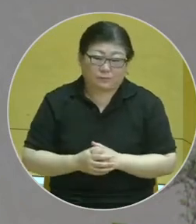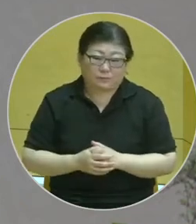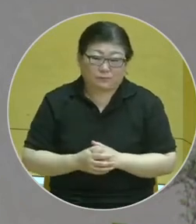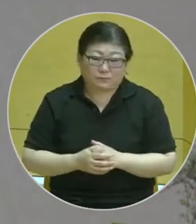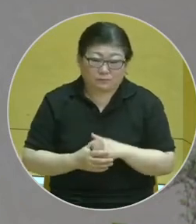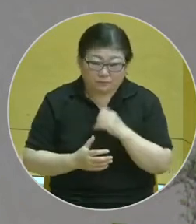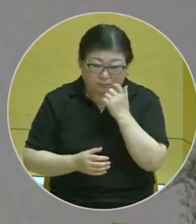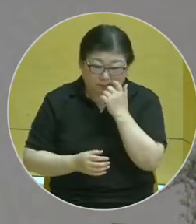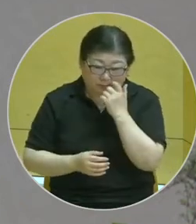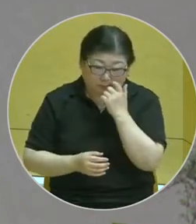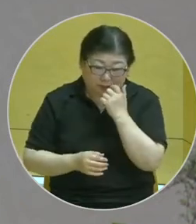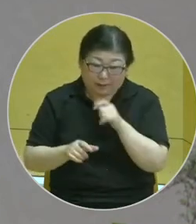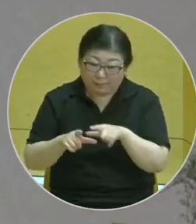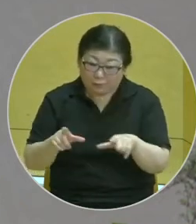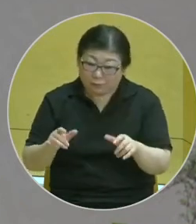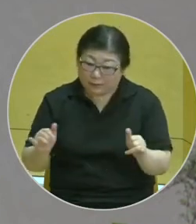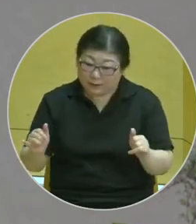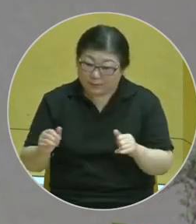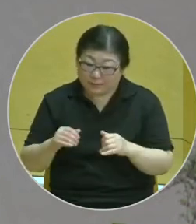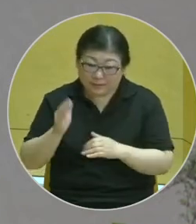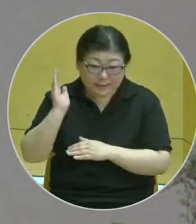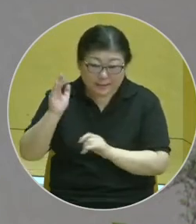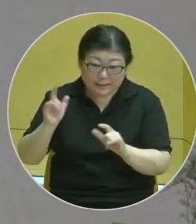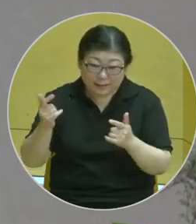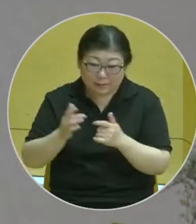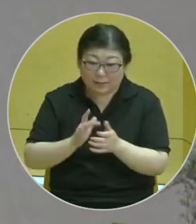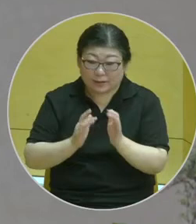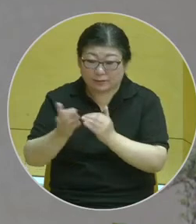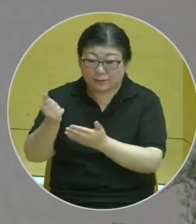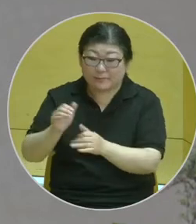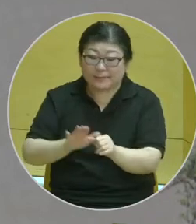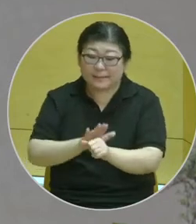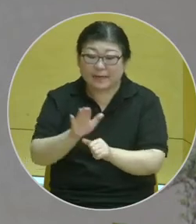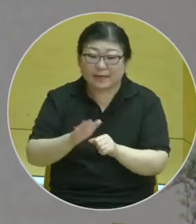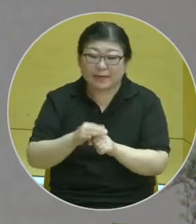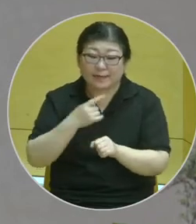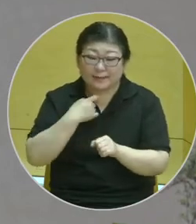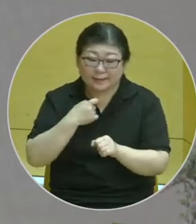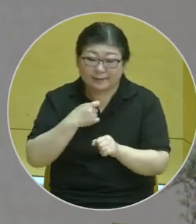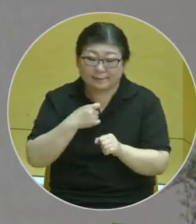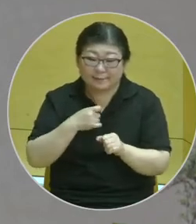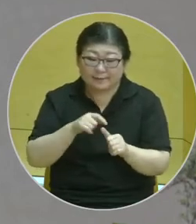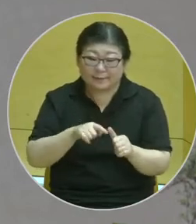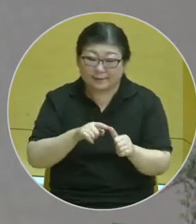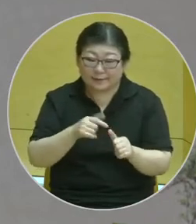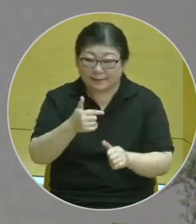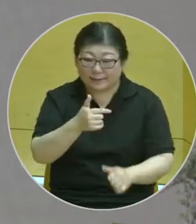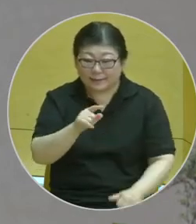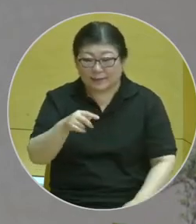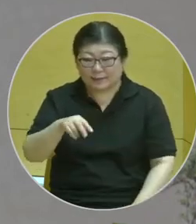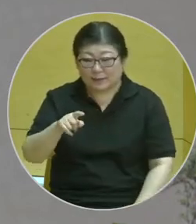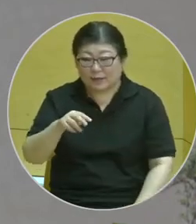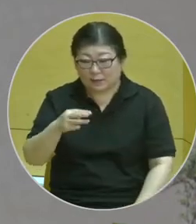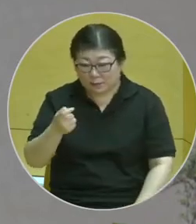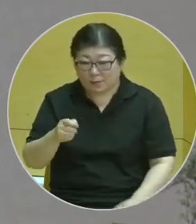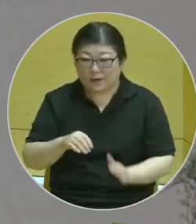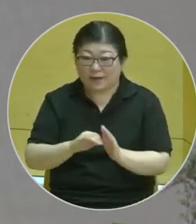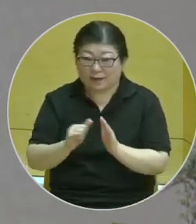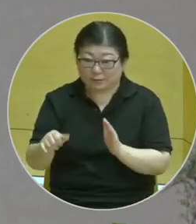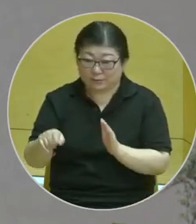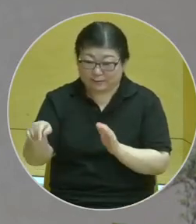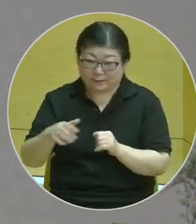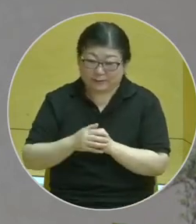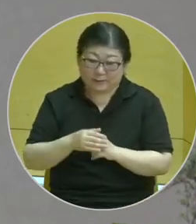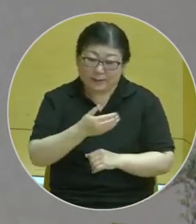그럼 보통 사람들이 이야기가 아니었습니다 예수님께서 참 사랑하셨던 나 서로와 그 가정 그리고 제자들 일행을 참 잘